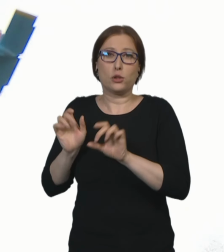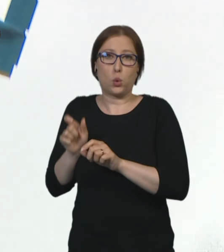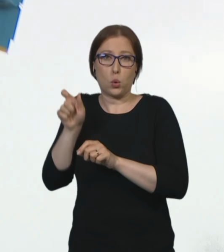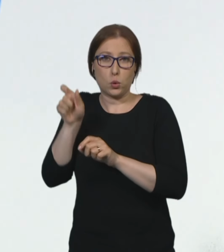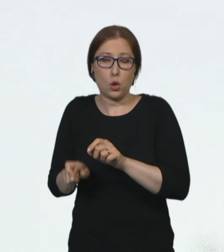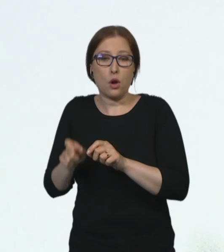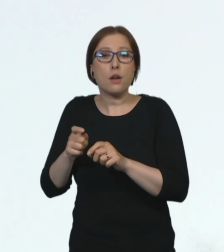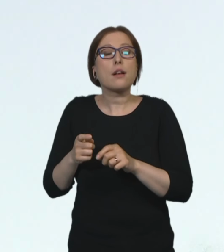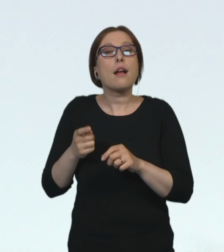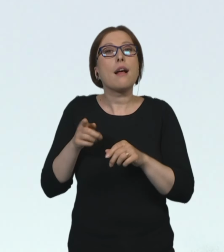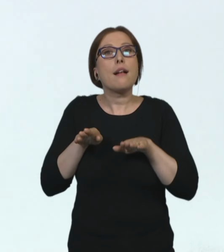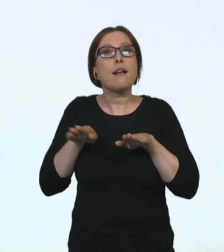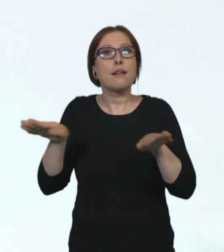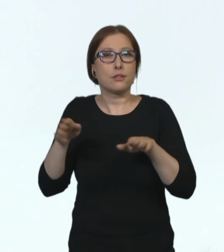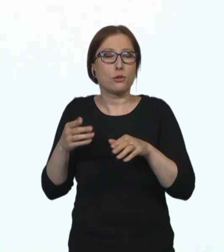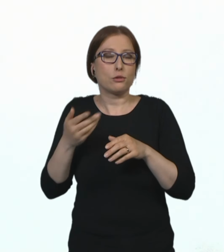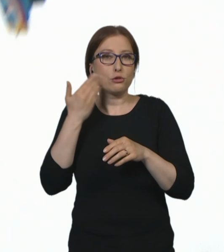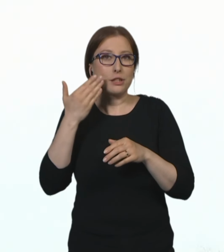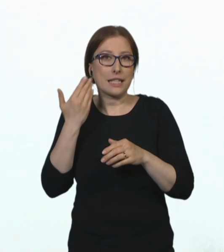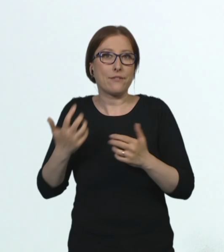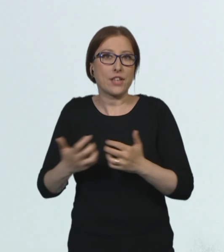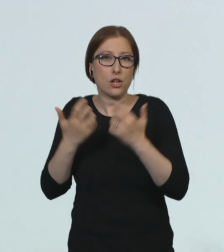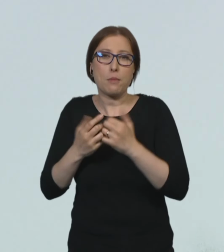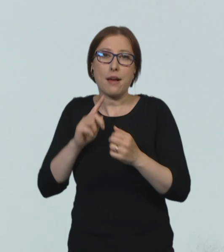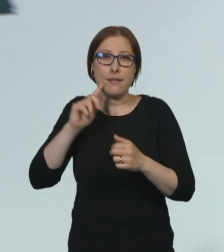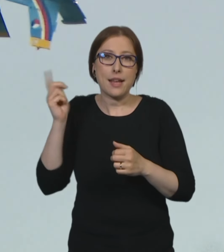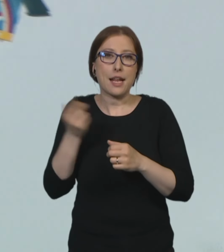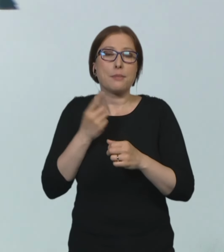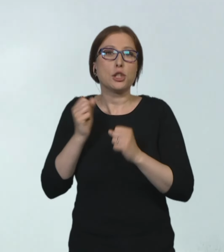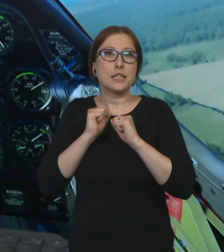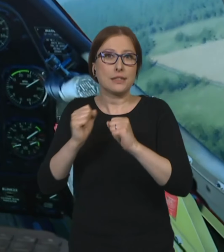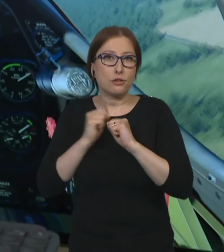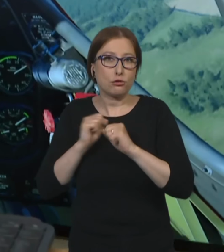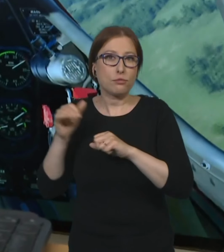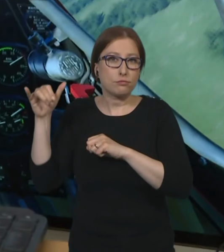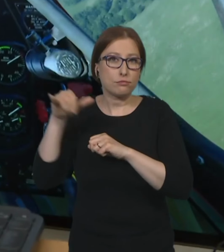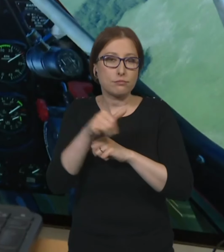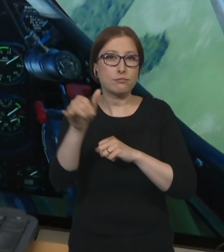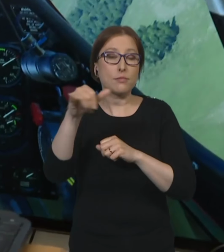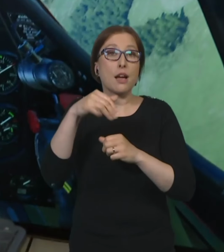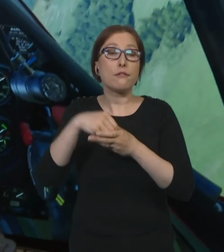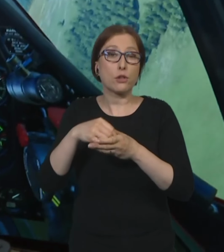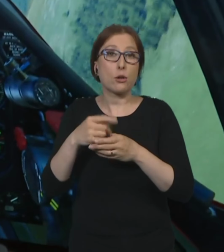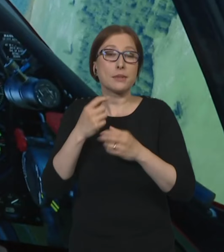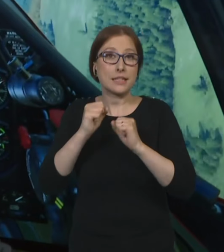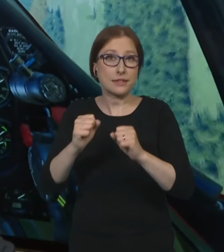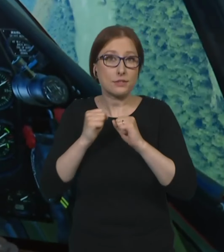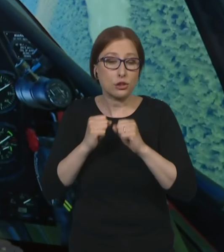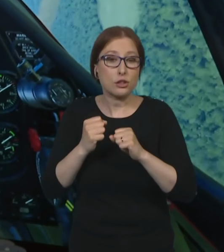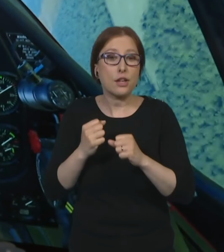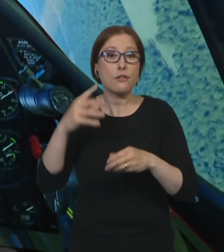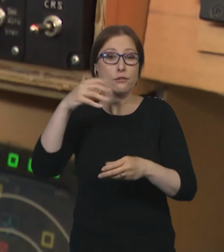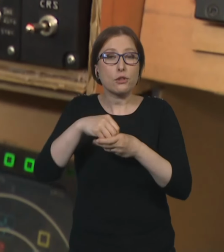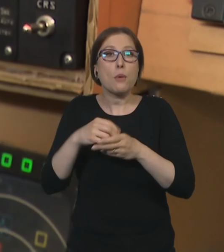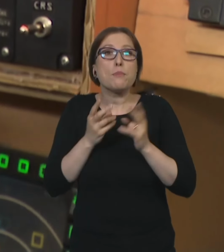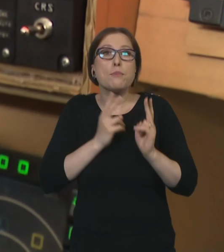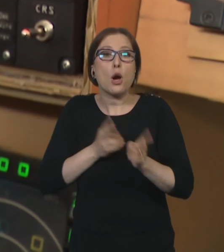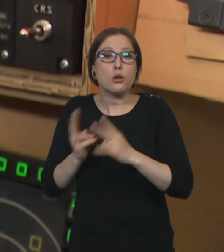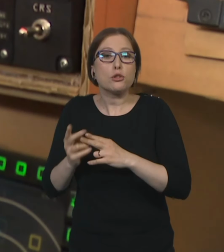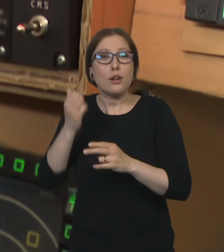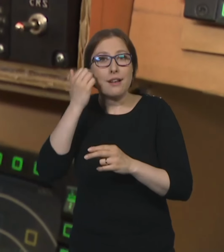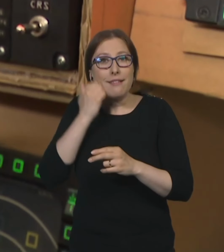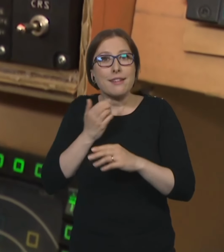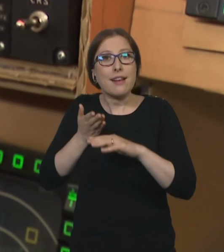Je to letadlo české výroby, je to prakticky nejlepší cvičené letadlo na světě. A cvičně vzlétnout, alespoň pomocí simulátoru, mohli